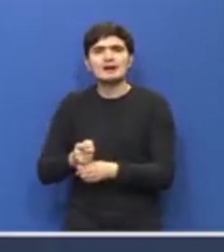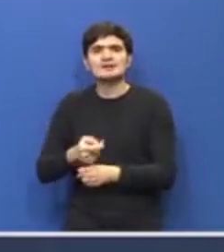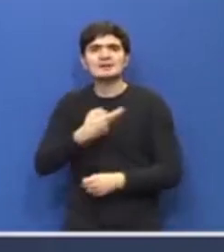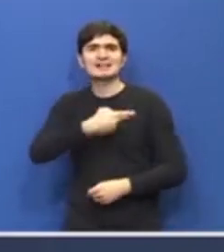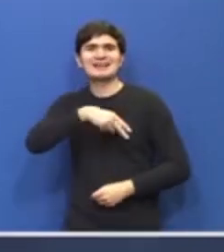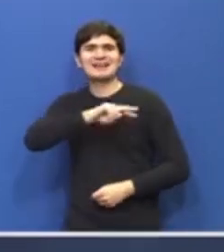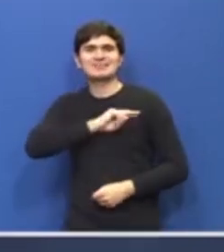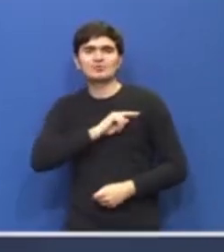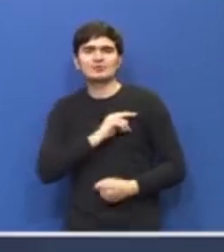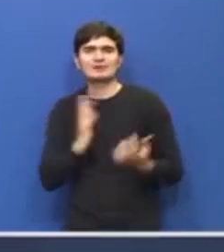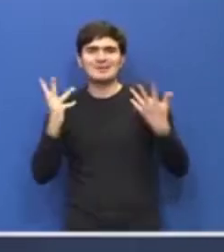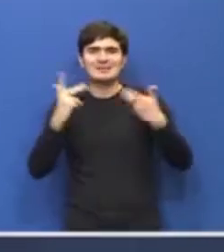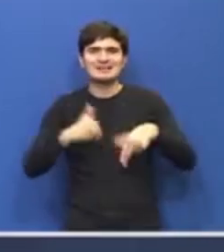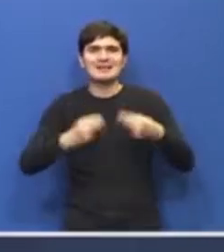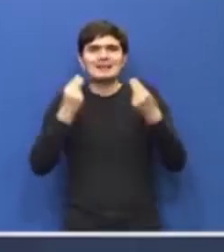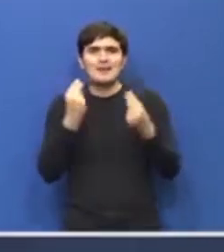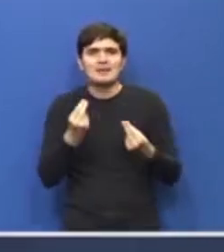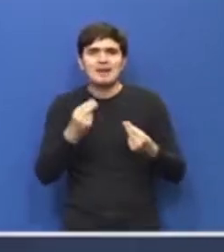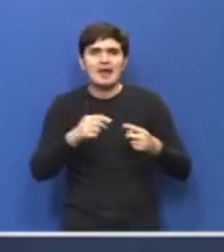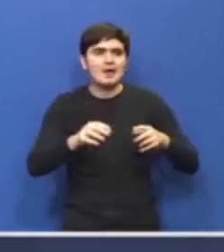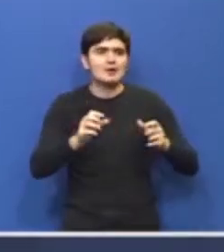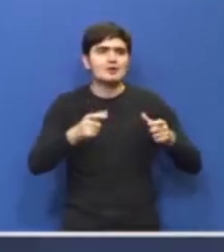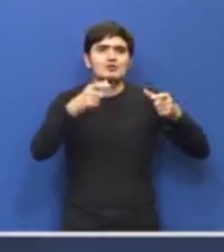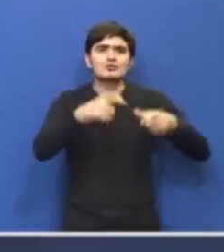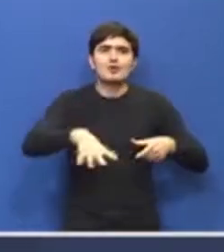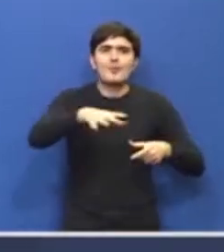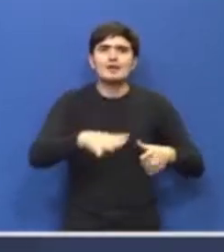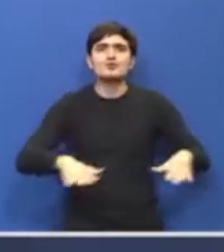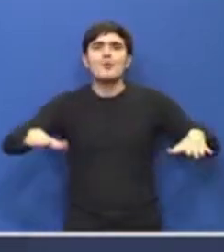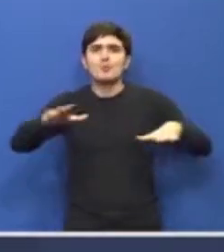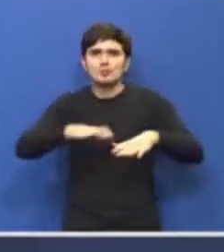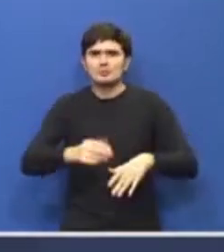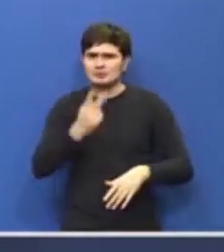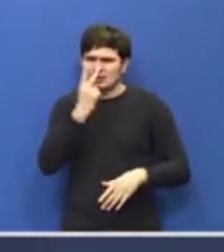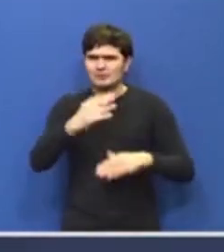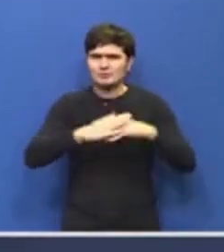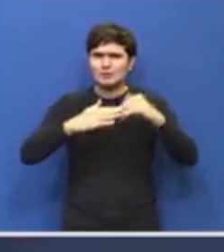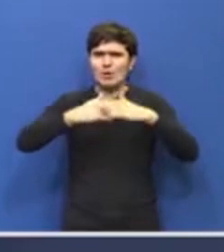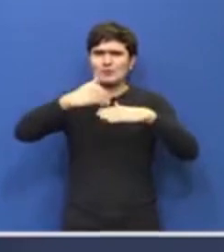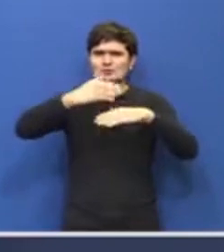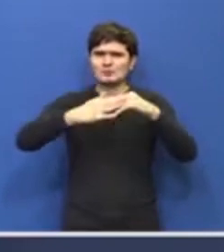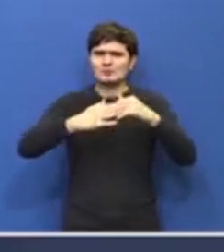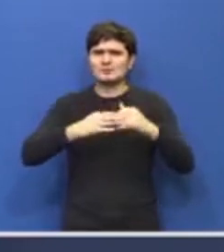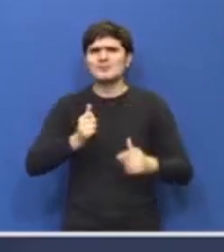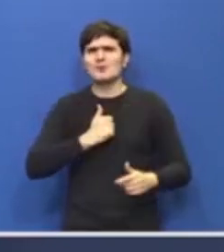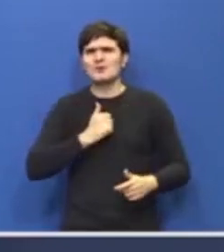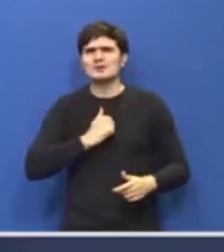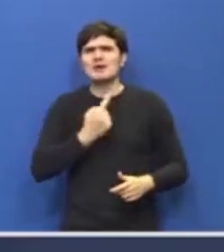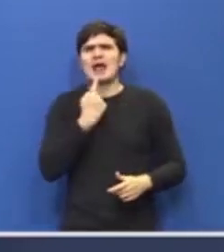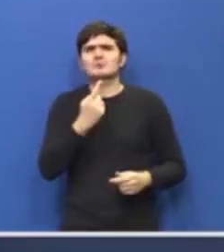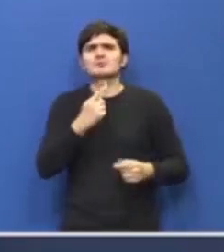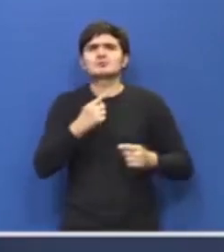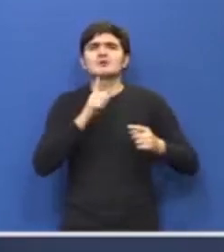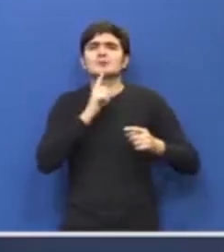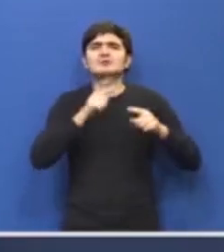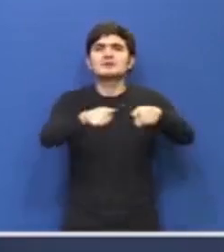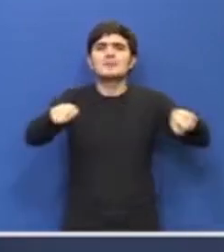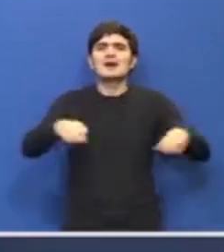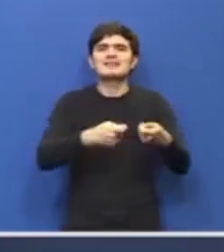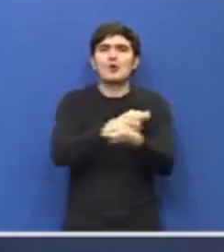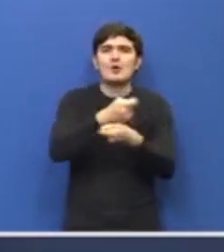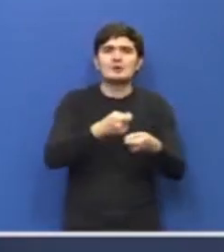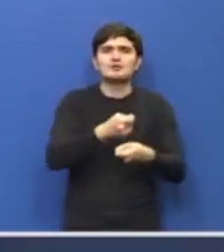domeniu public. Acele construcții provizorii cunoscute sub nume de spații comerciale sunt